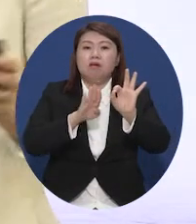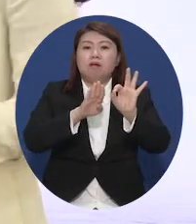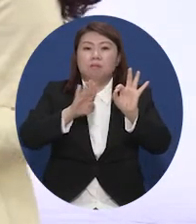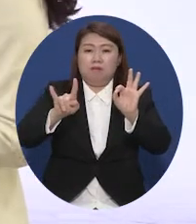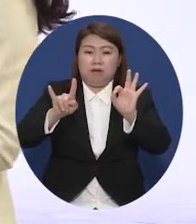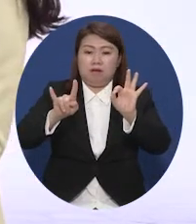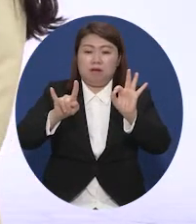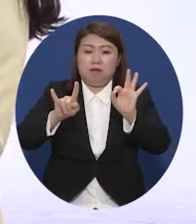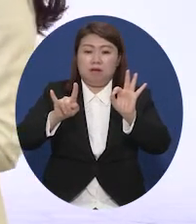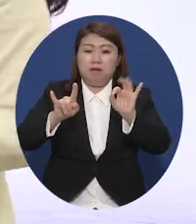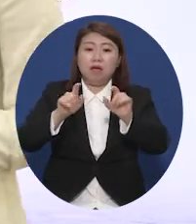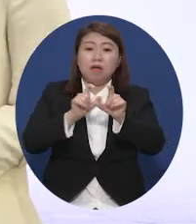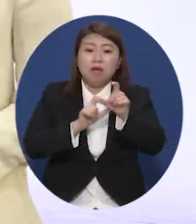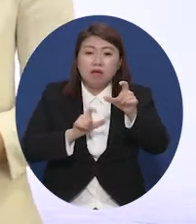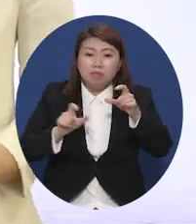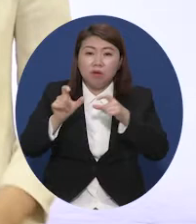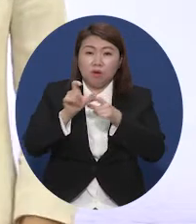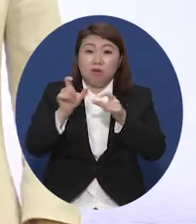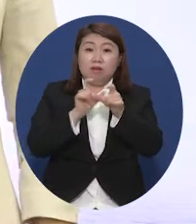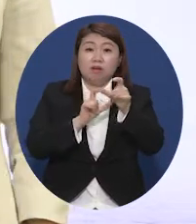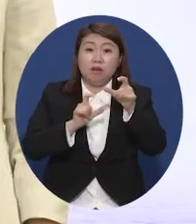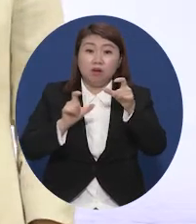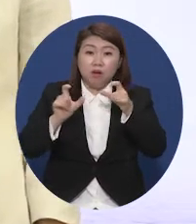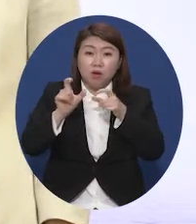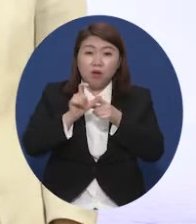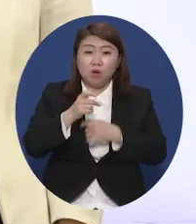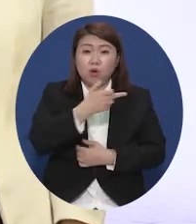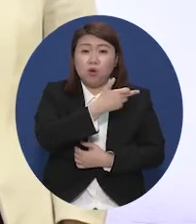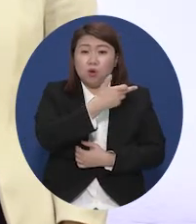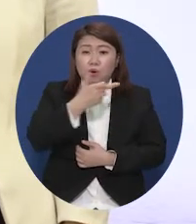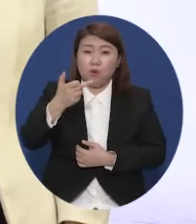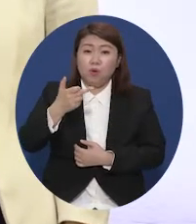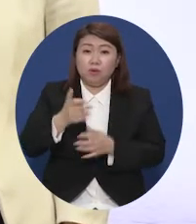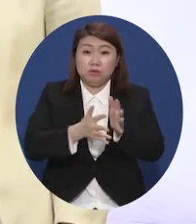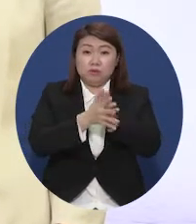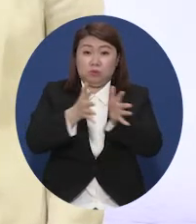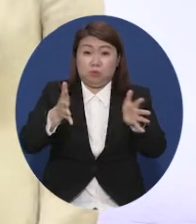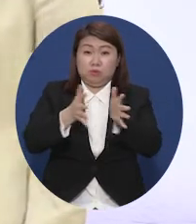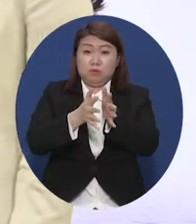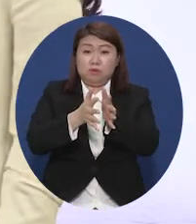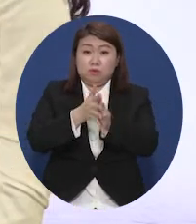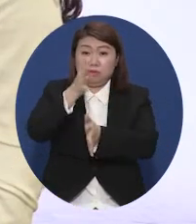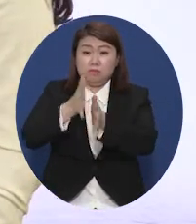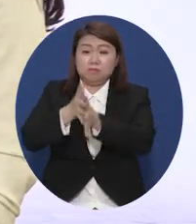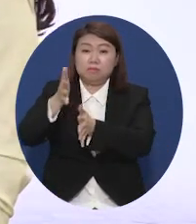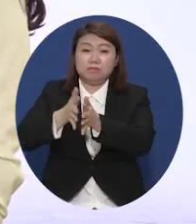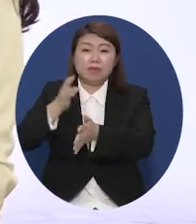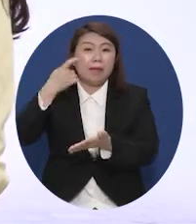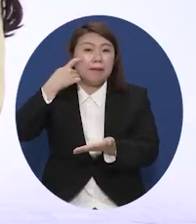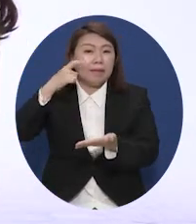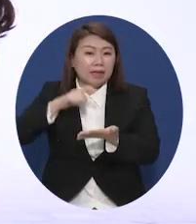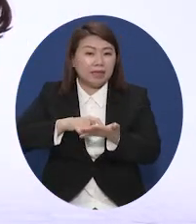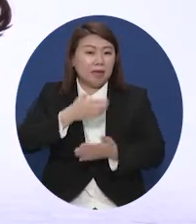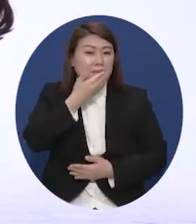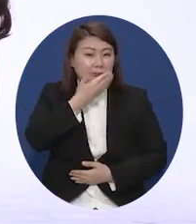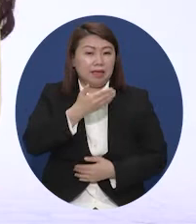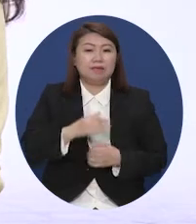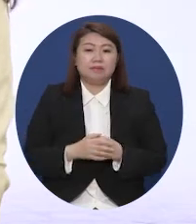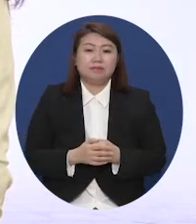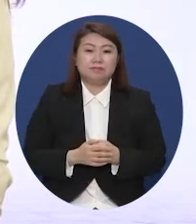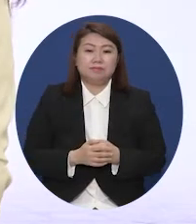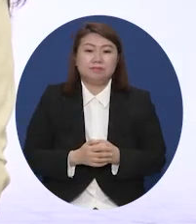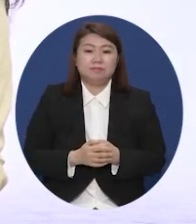그래서 정말 무궁무진하게 앞으로는 또 새로운 고대 도시가 발견될 수도 있지 않을까요? 현재로서는 가장 높은